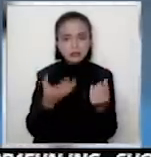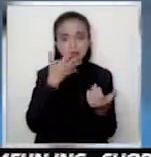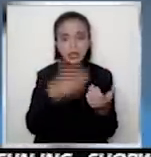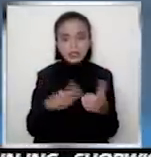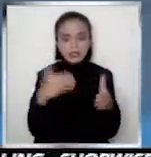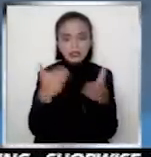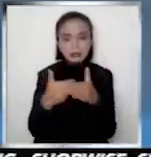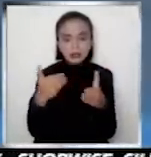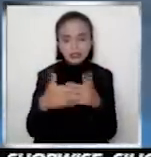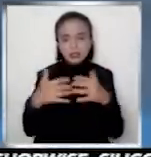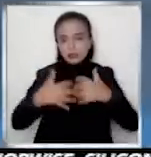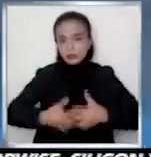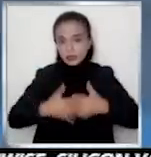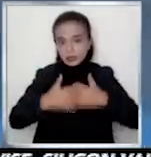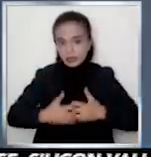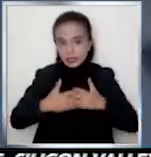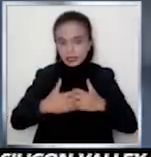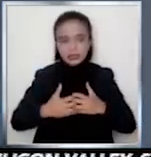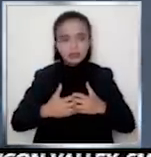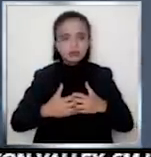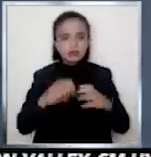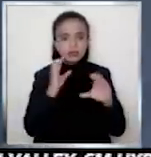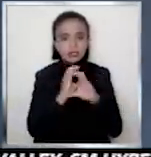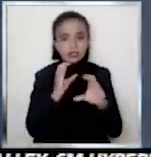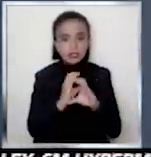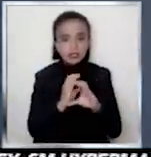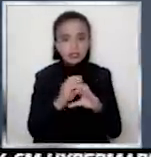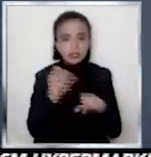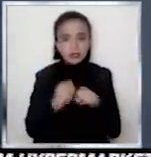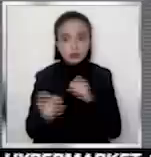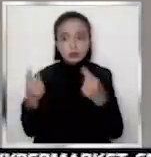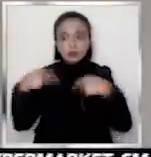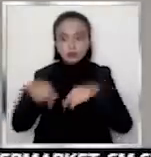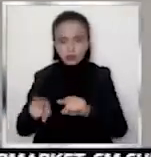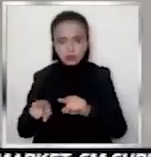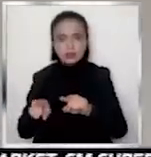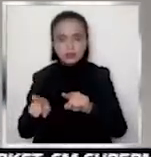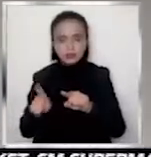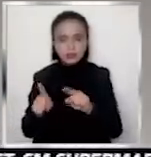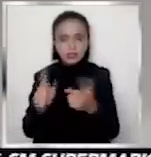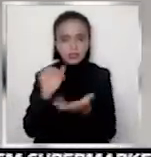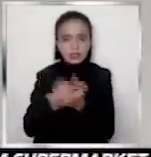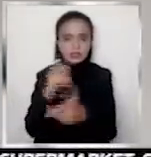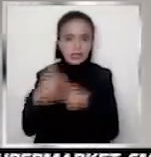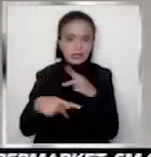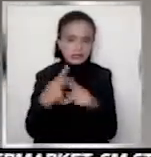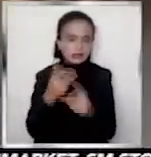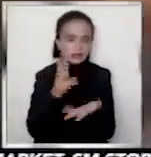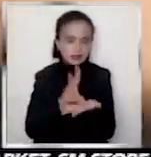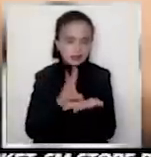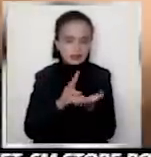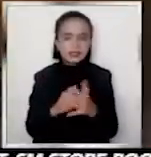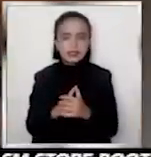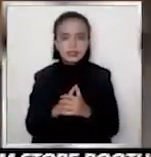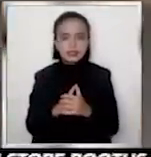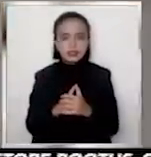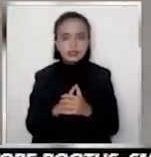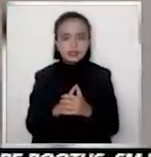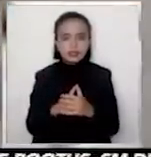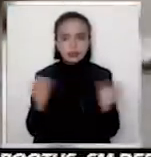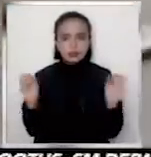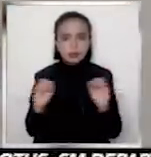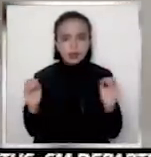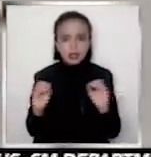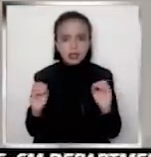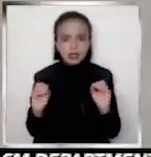ng sasakyan, kaya pupunta sila sa mga ganyang lugar. Wala naman daw itong kamandag, pero dahil ito